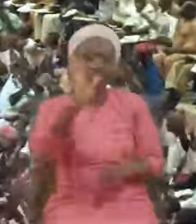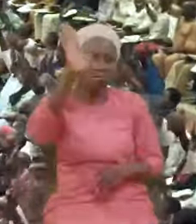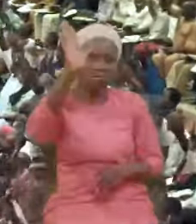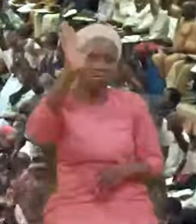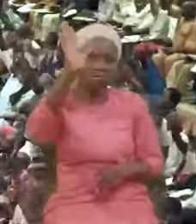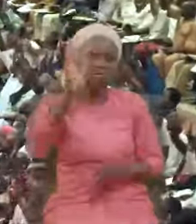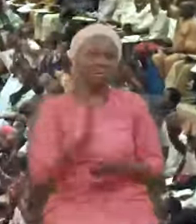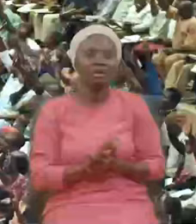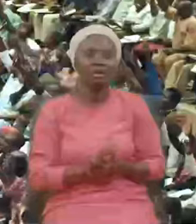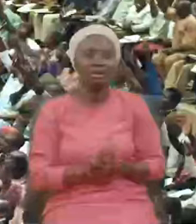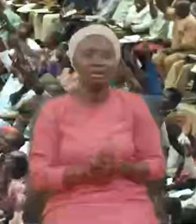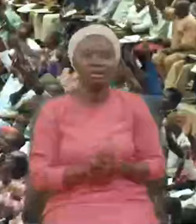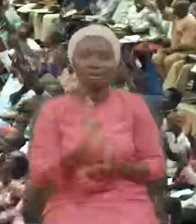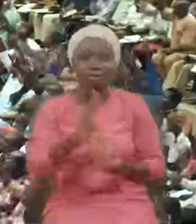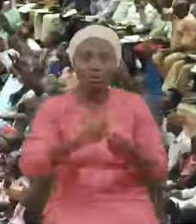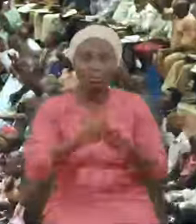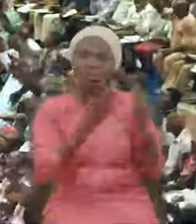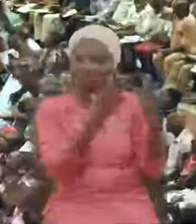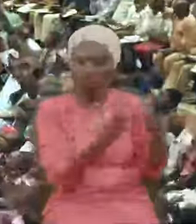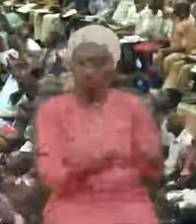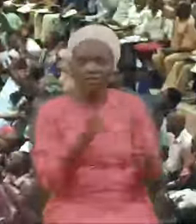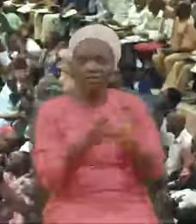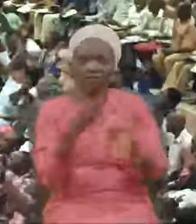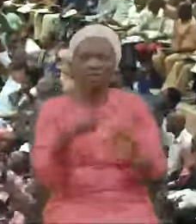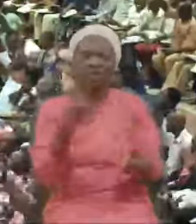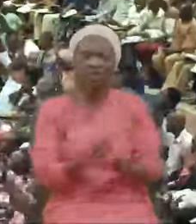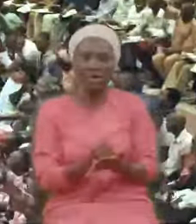Est-ce que vous êtes là? Le problème est résolu.